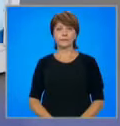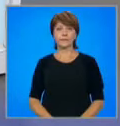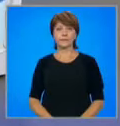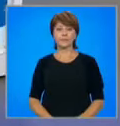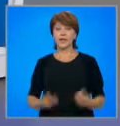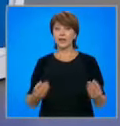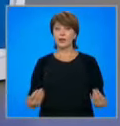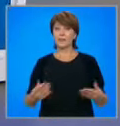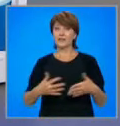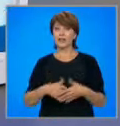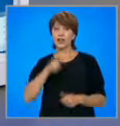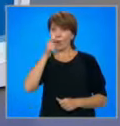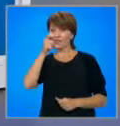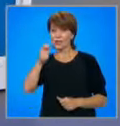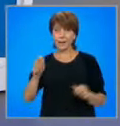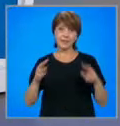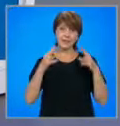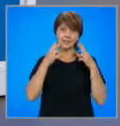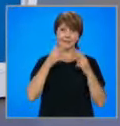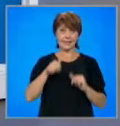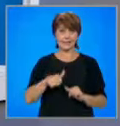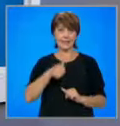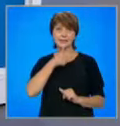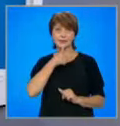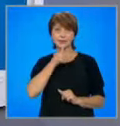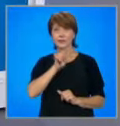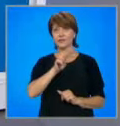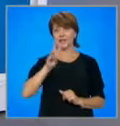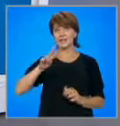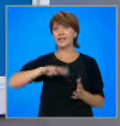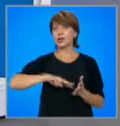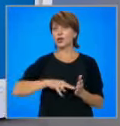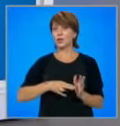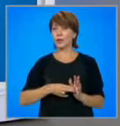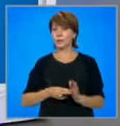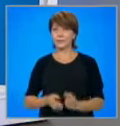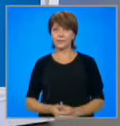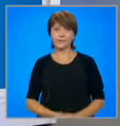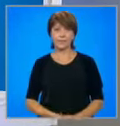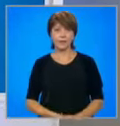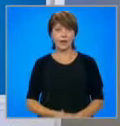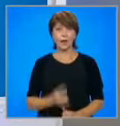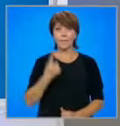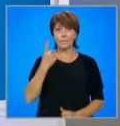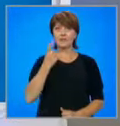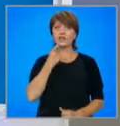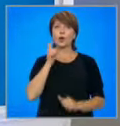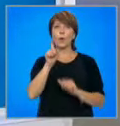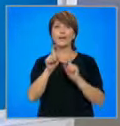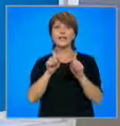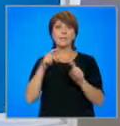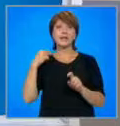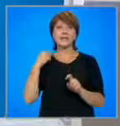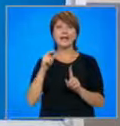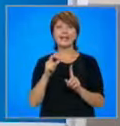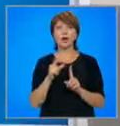Това са централните новини по света и у нас в събота 23 юли. Здравейте, аз съм Даниил Михайлов. Първи коментар на президента